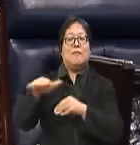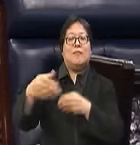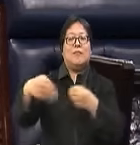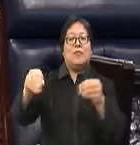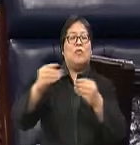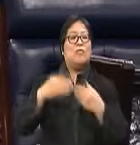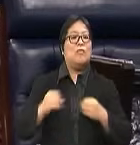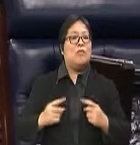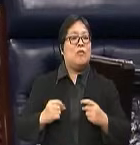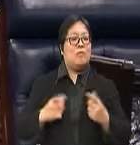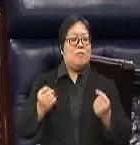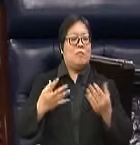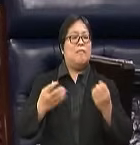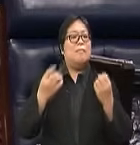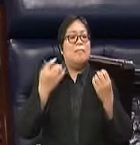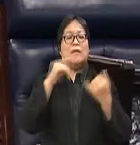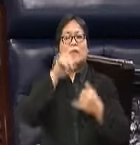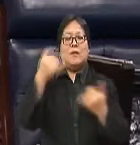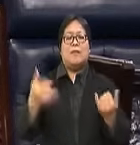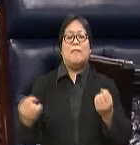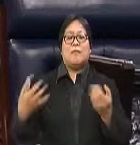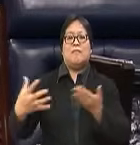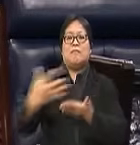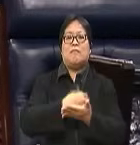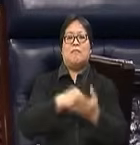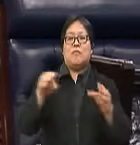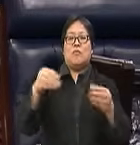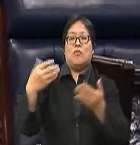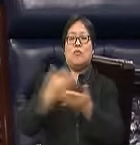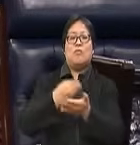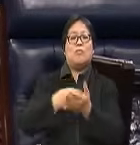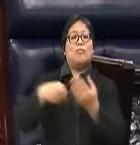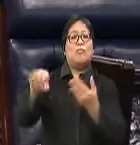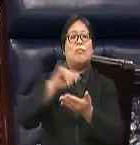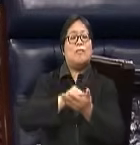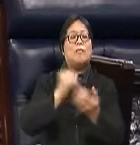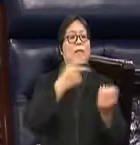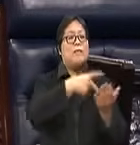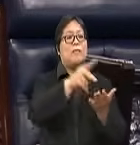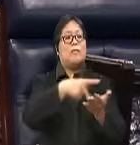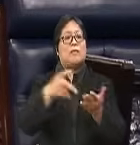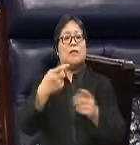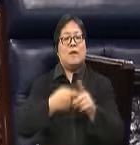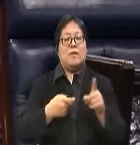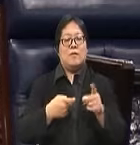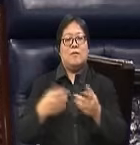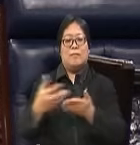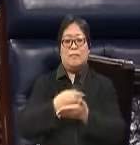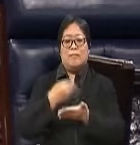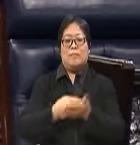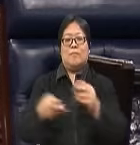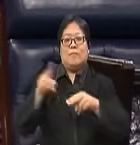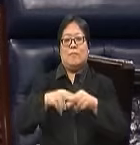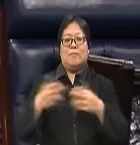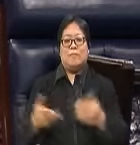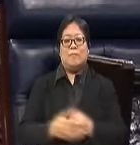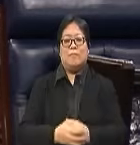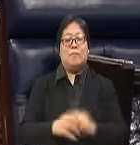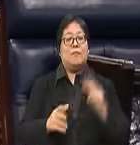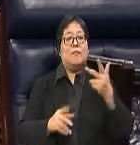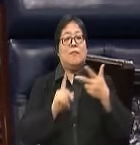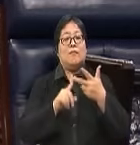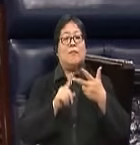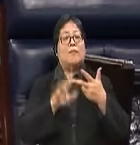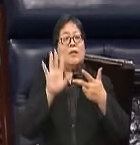sektor swasta berapakah yang kita dapat dan Apakah kita dibelanjakan daripada pendapatan tambahan ini Bakrie